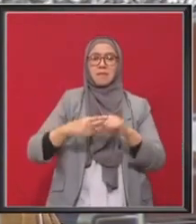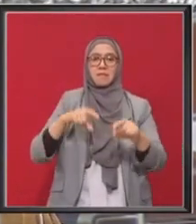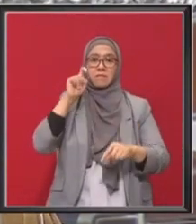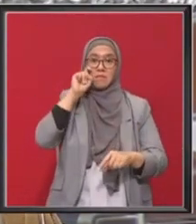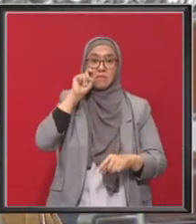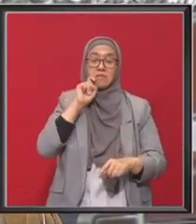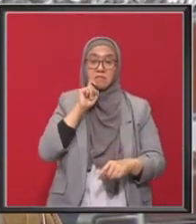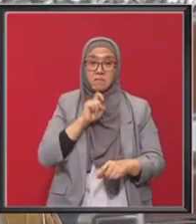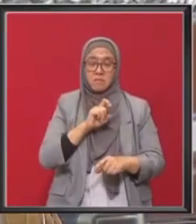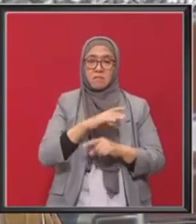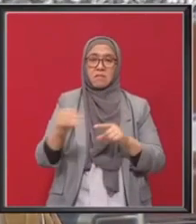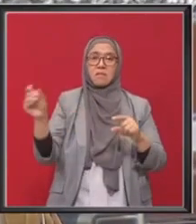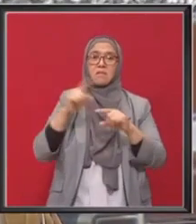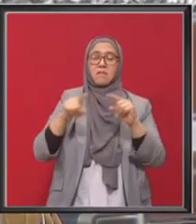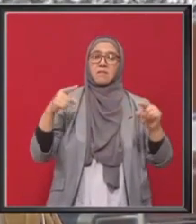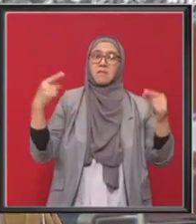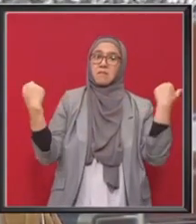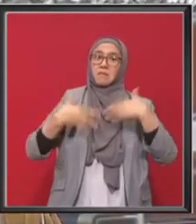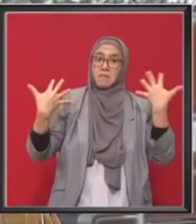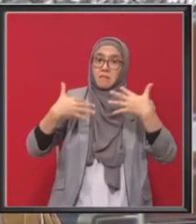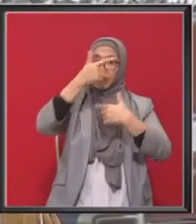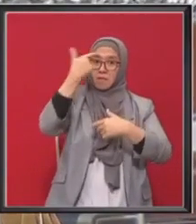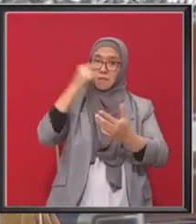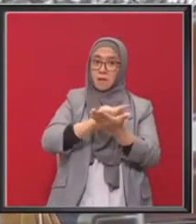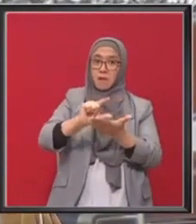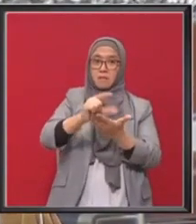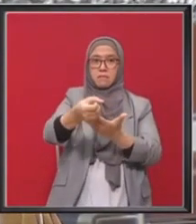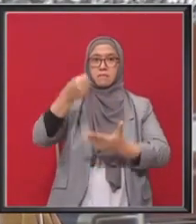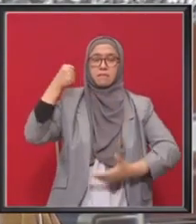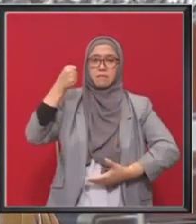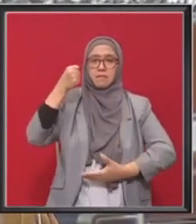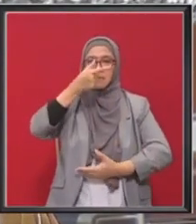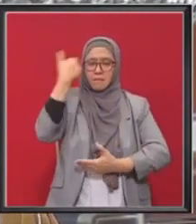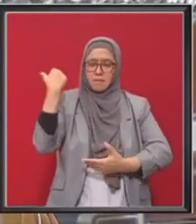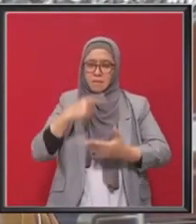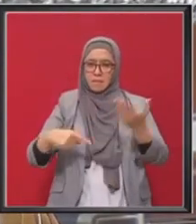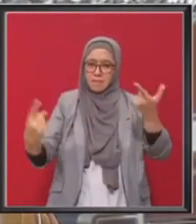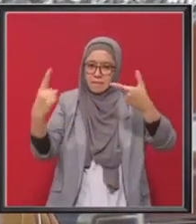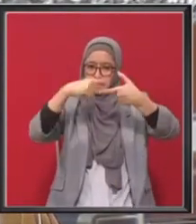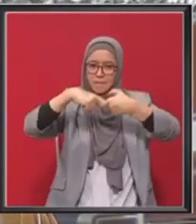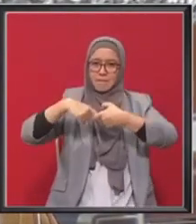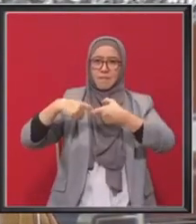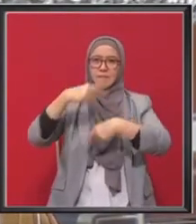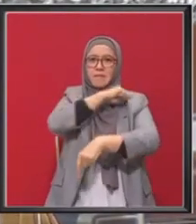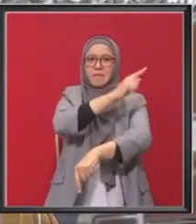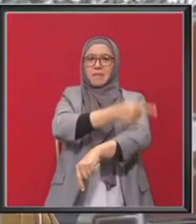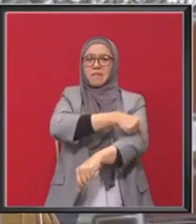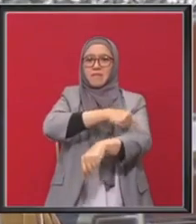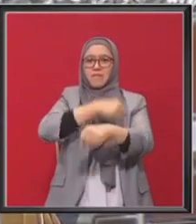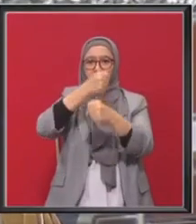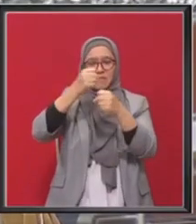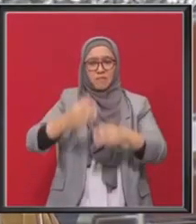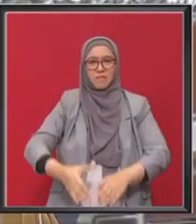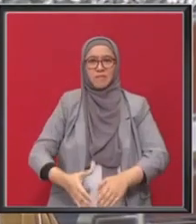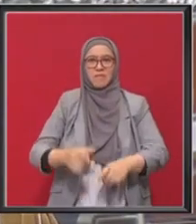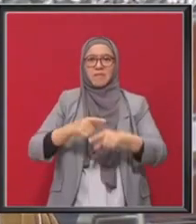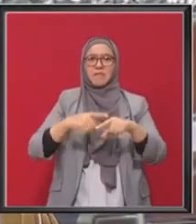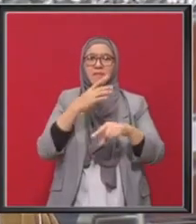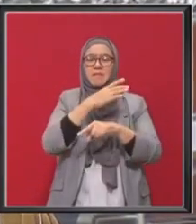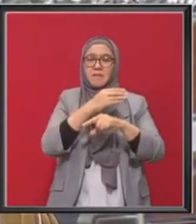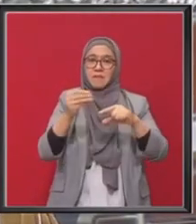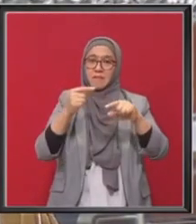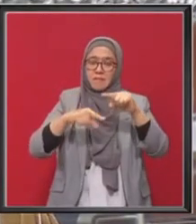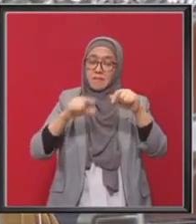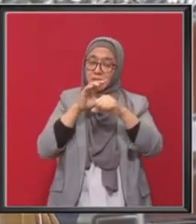dan gaji mereka ditahan di samping Taiwan penggunaan tenaga buruh dan kanak-kanak datuknya footwork pada 8 okt